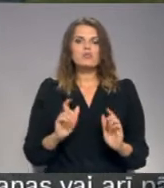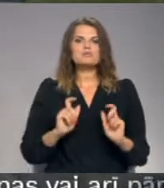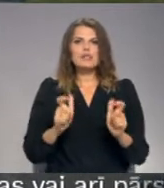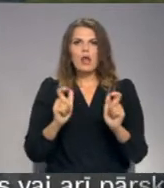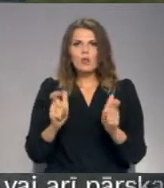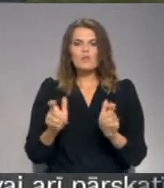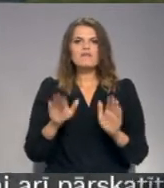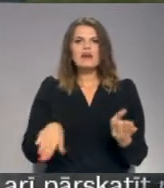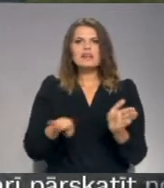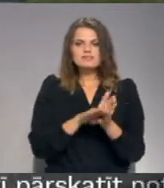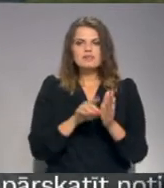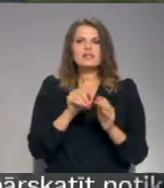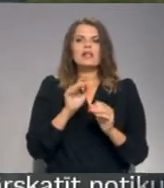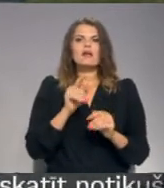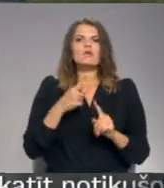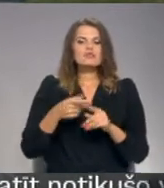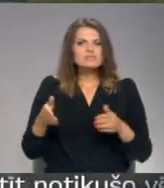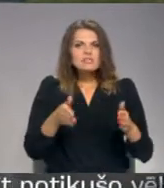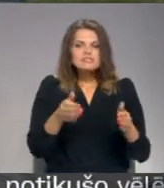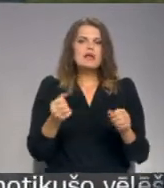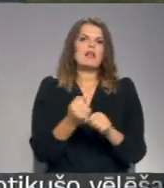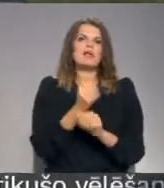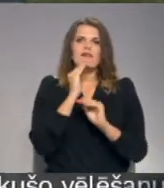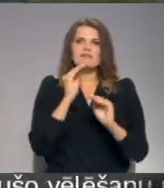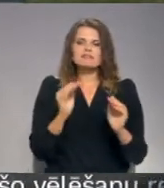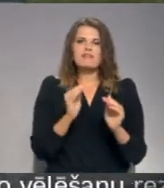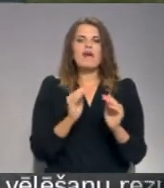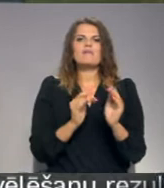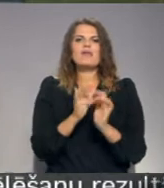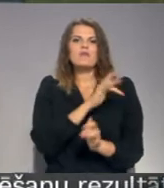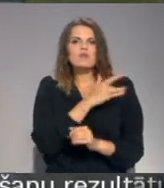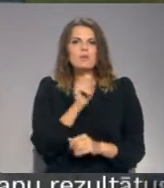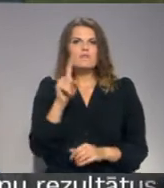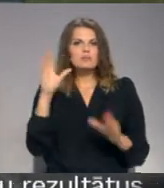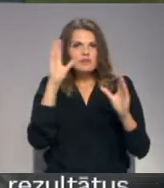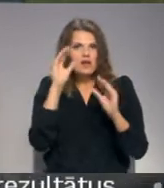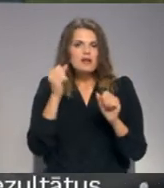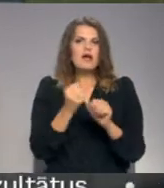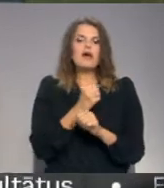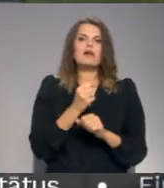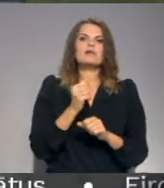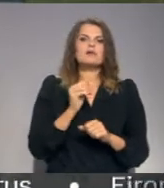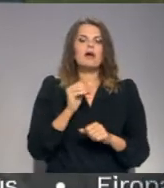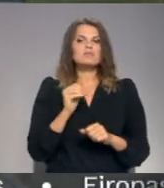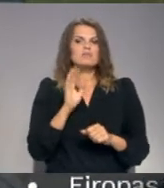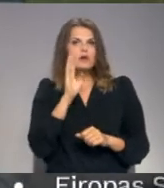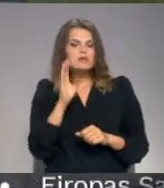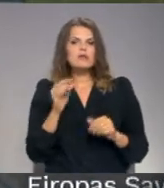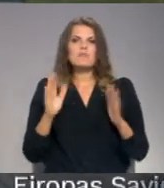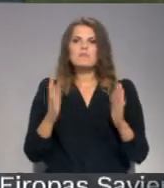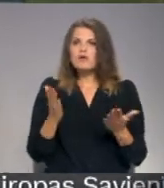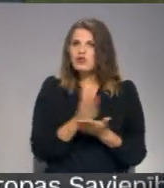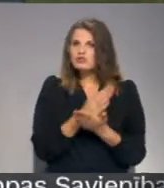gan svētajā misē vakarā, gan krustaceļā, gan svētajā misē 11. Vakarā. Atšķirība būs kāda, ka šogad